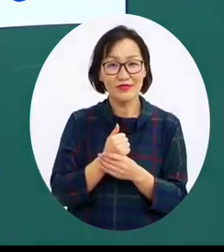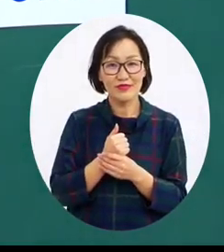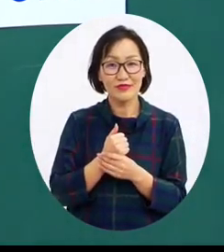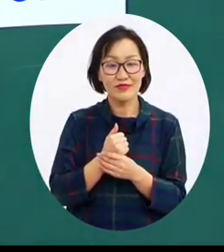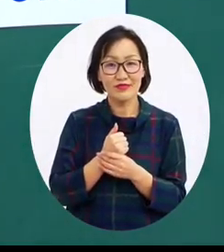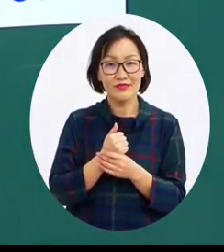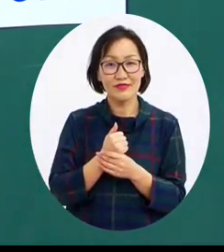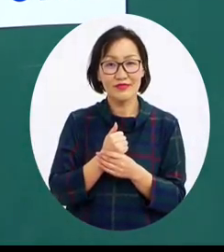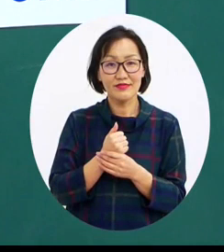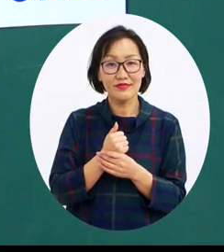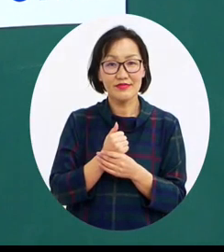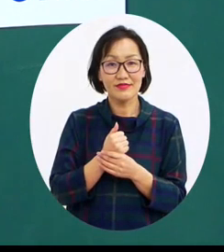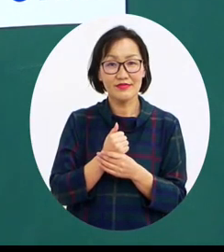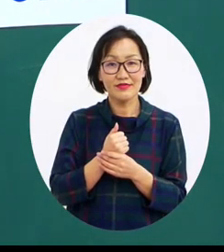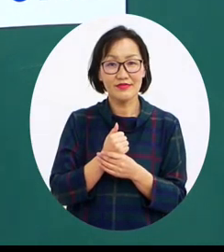Инээсэн.